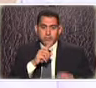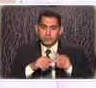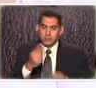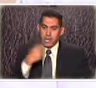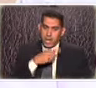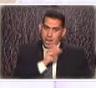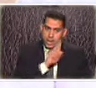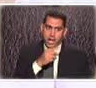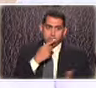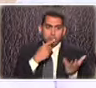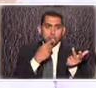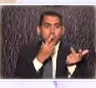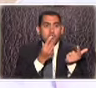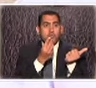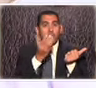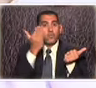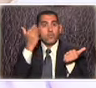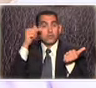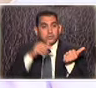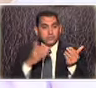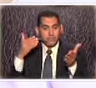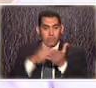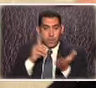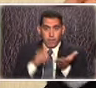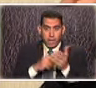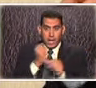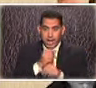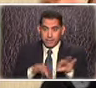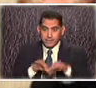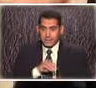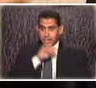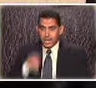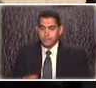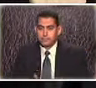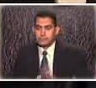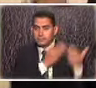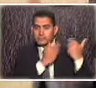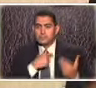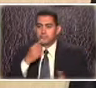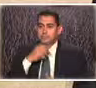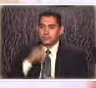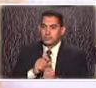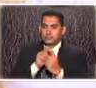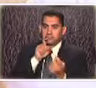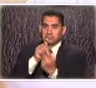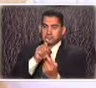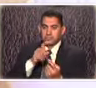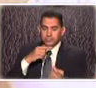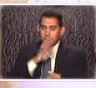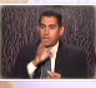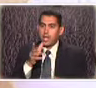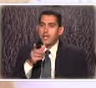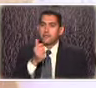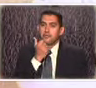نعيش نوع من الحاله المازه رده الفعل نعم ولم تع شخص ولكنها اصبحت مدارس اللوم على شخصه على